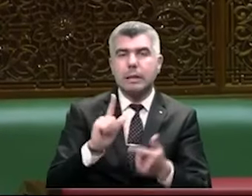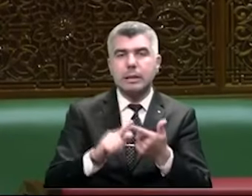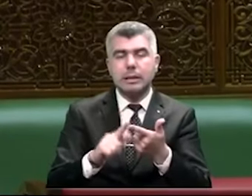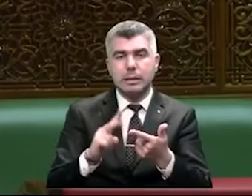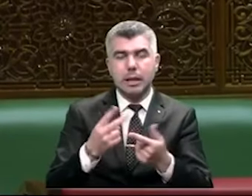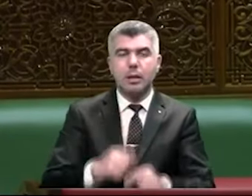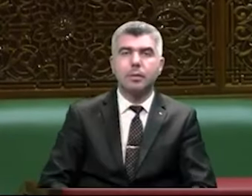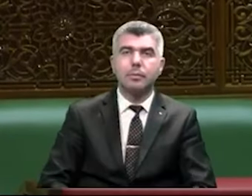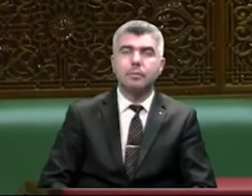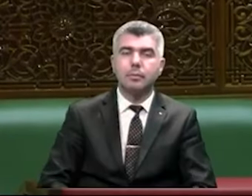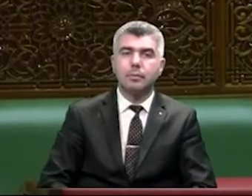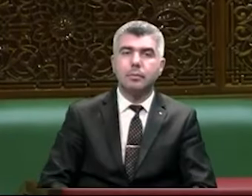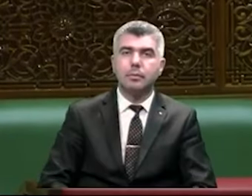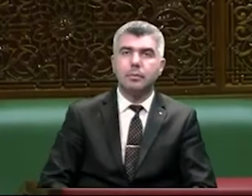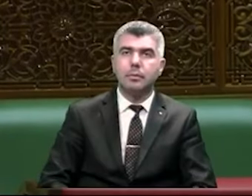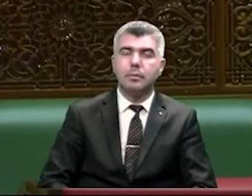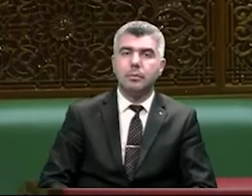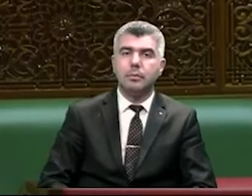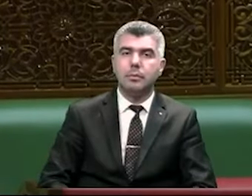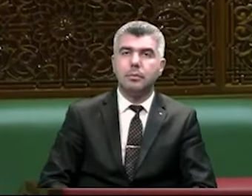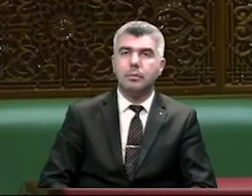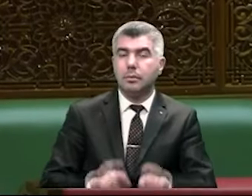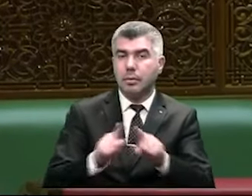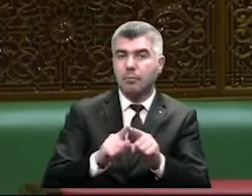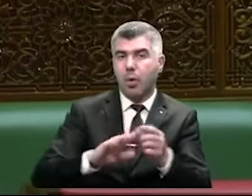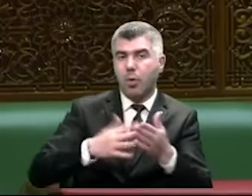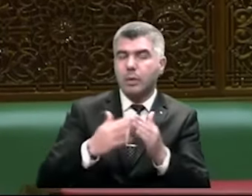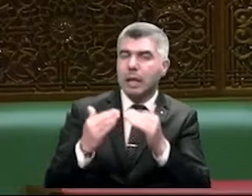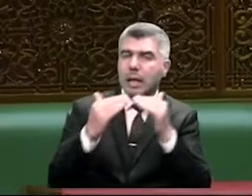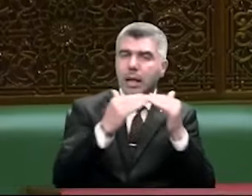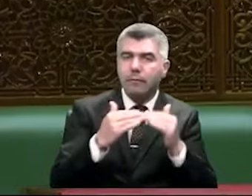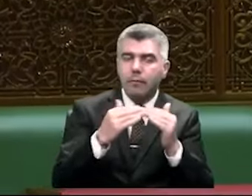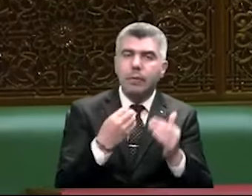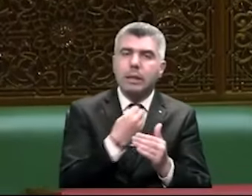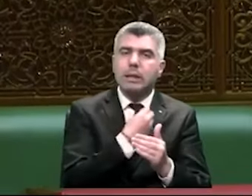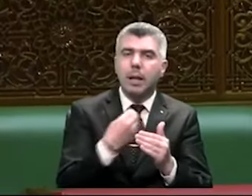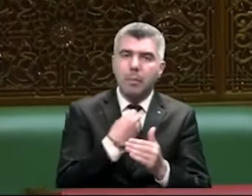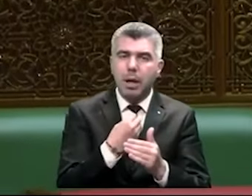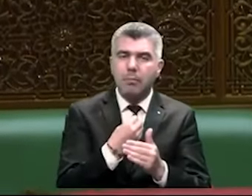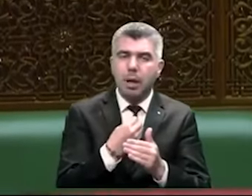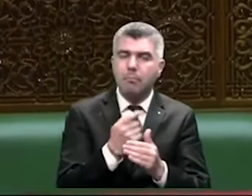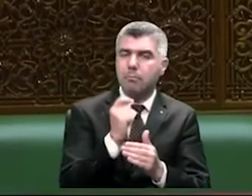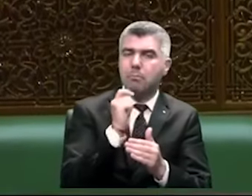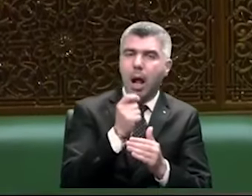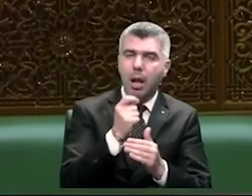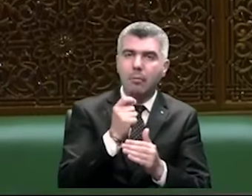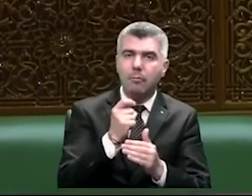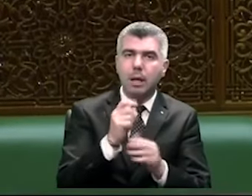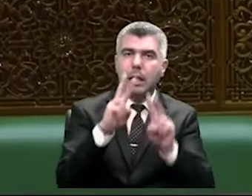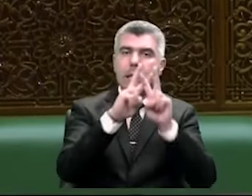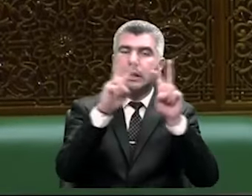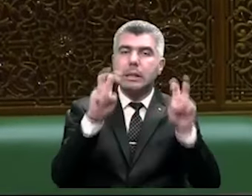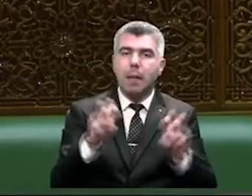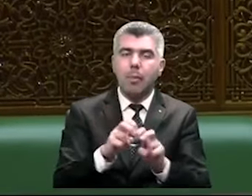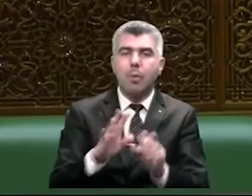ديال ديال احنا كنعيش في محيطين بحالنا بحال الاخرين وبغينا الطبيب نا تكون عنده الكفاءه ونعطيه ديبلوم ديال